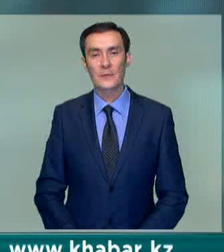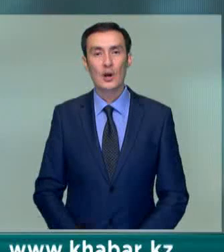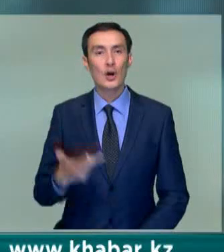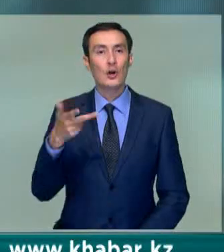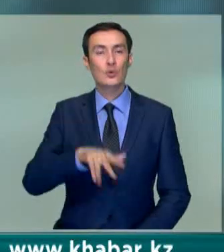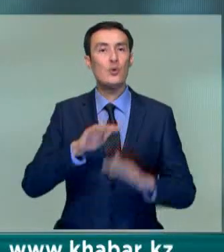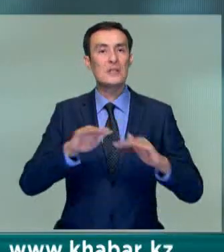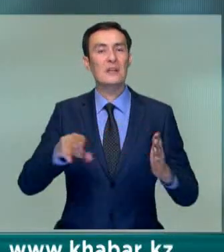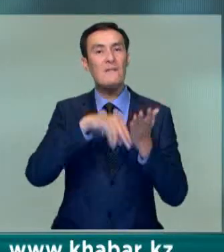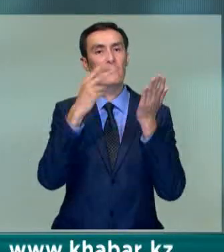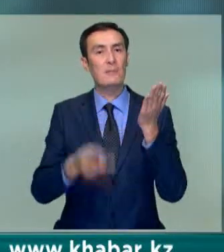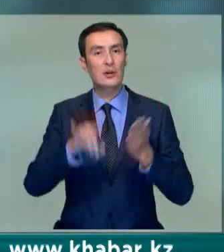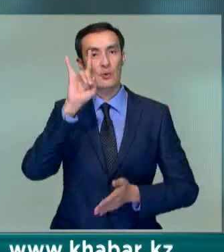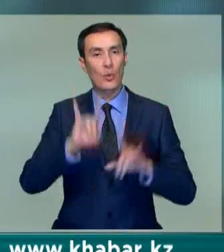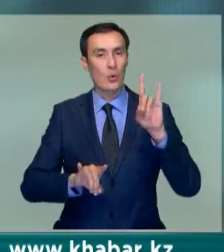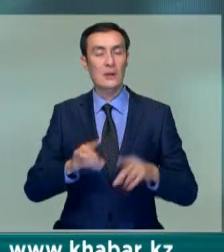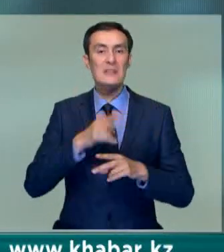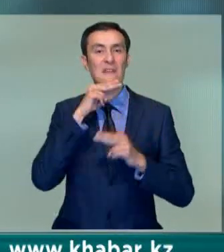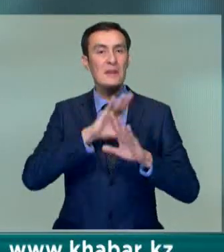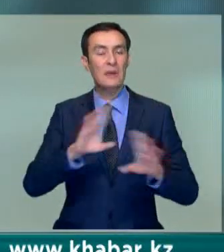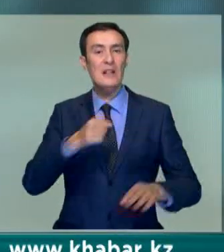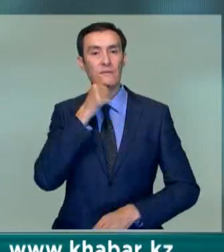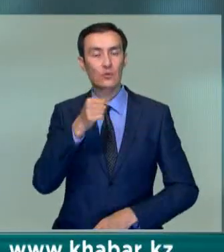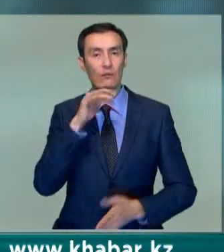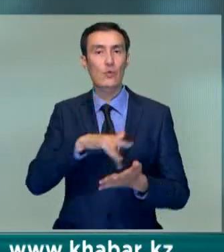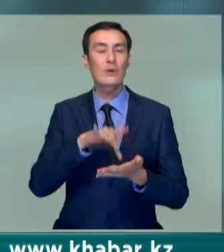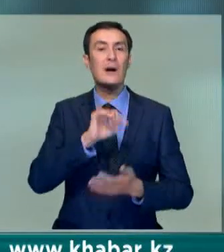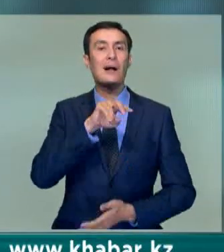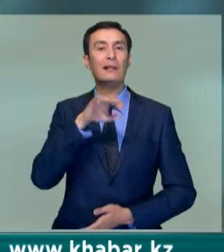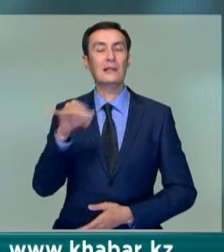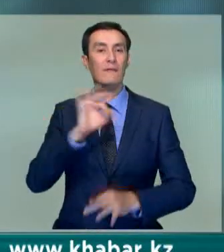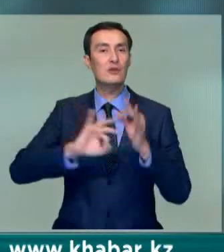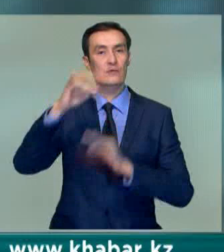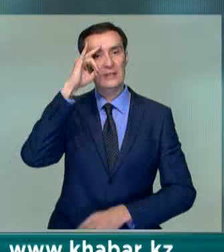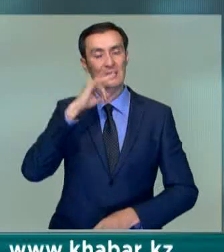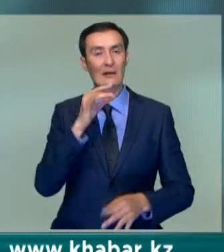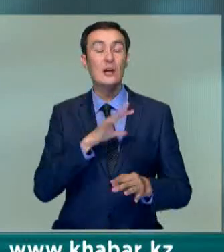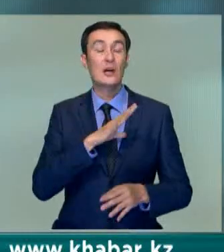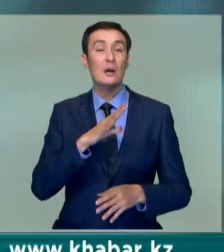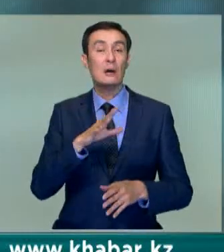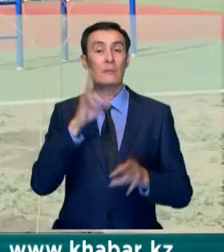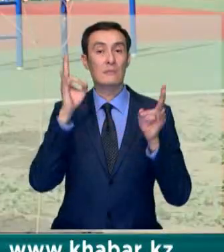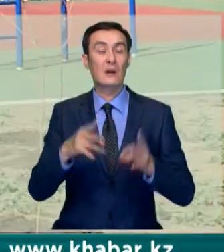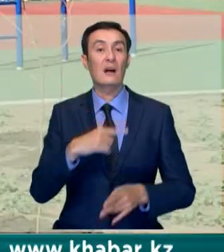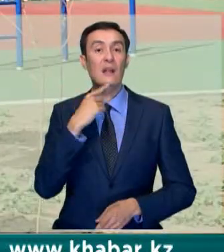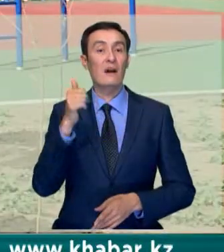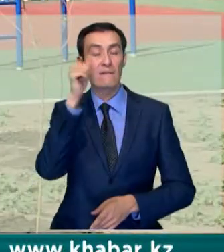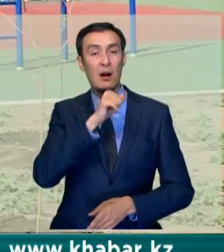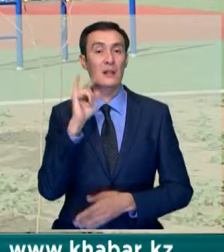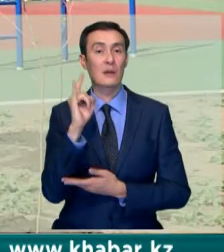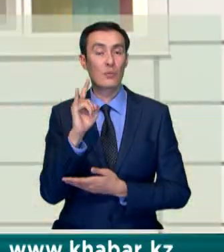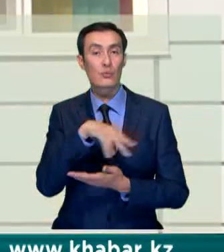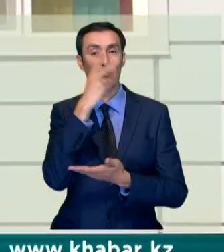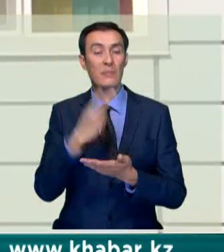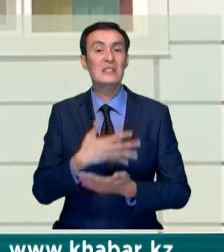Трое детей выпали из окон из-за невнимательности взрослых. В городе Алтай восточного Казахстана жертвой стал годовалый ребенок.